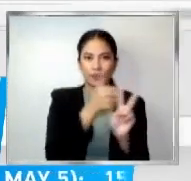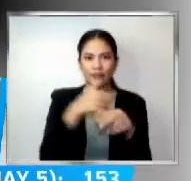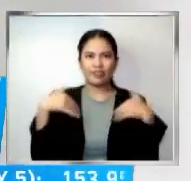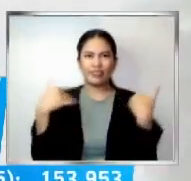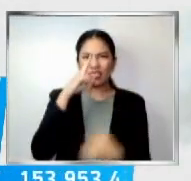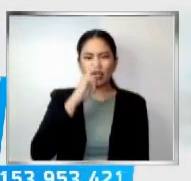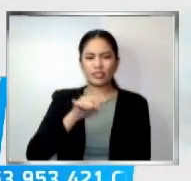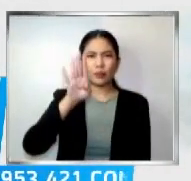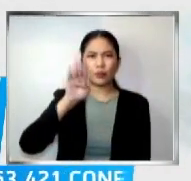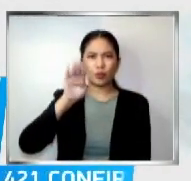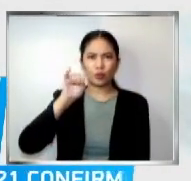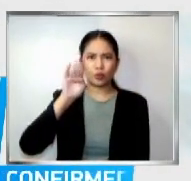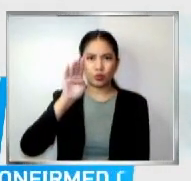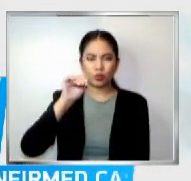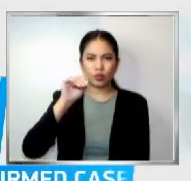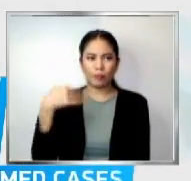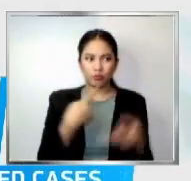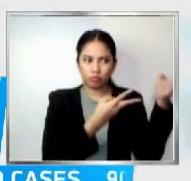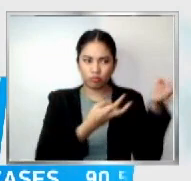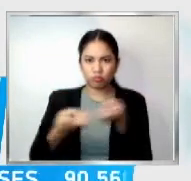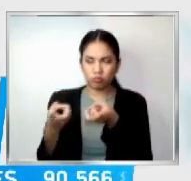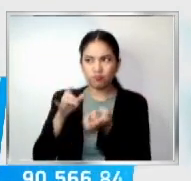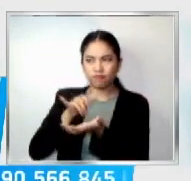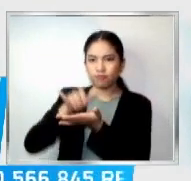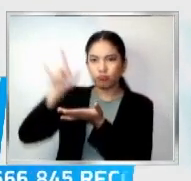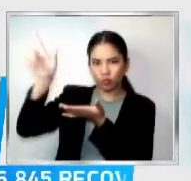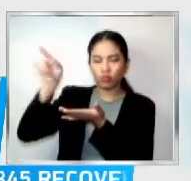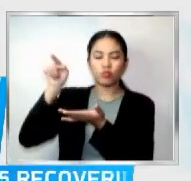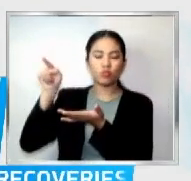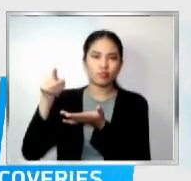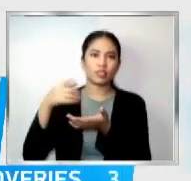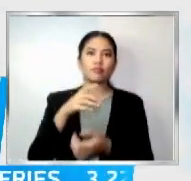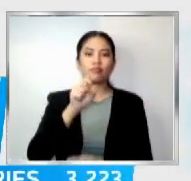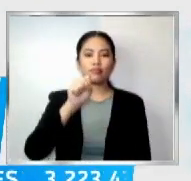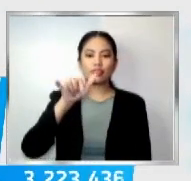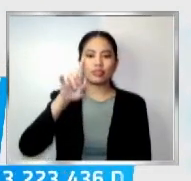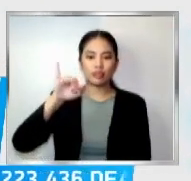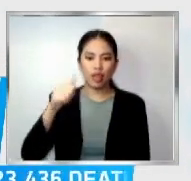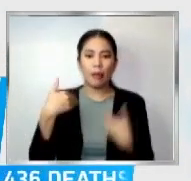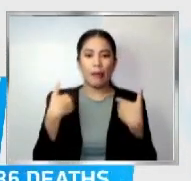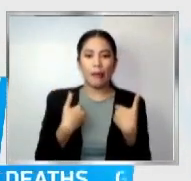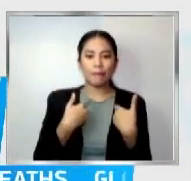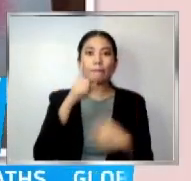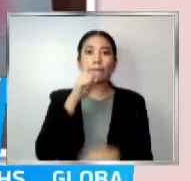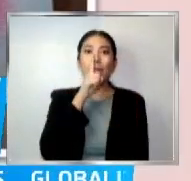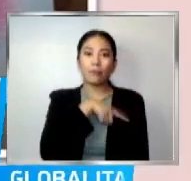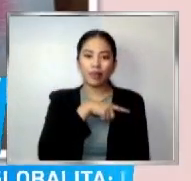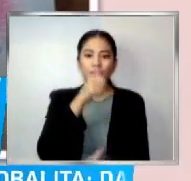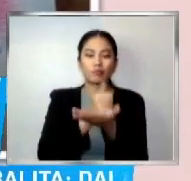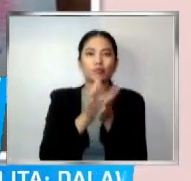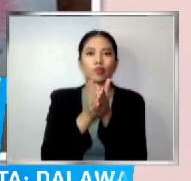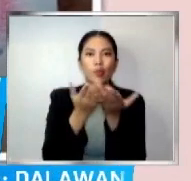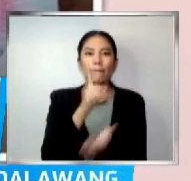Syria. Kwento ni Lenlen, dinoktor ng recruiter niya ang passport at pinatanda siya ng isang dekada para makalusot sa immigration. Akala